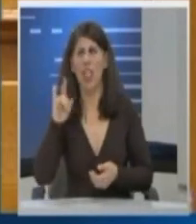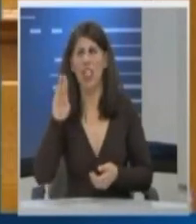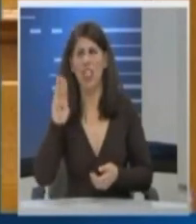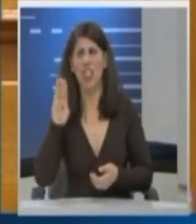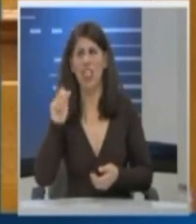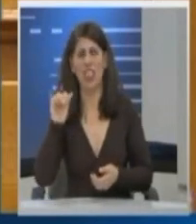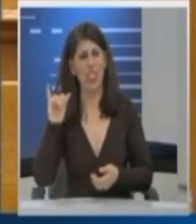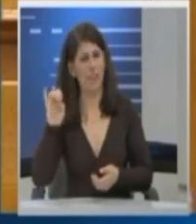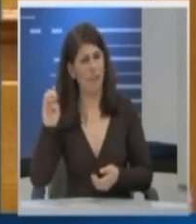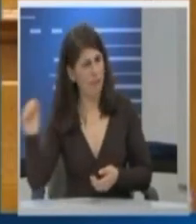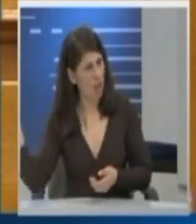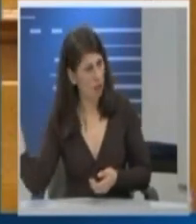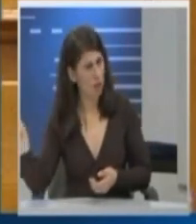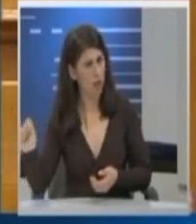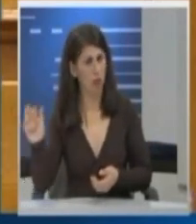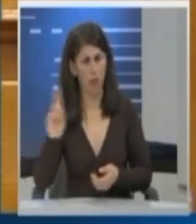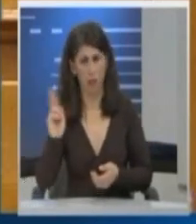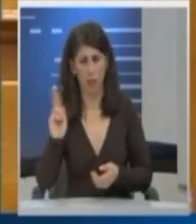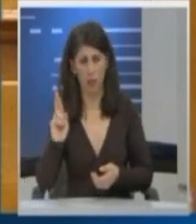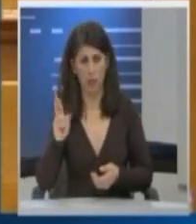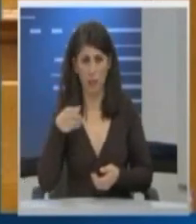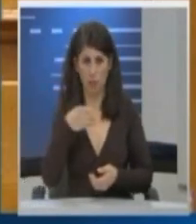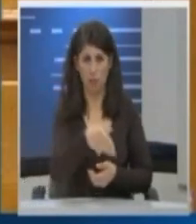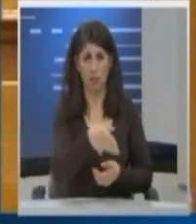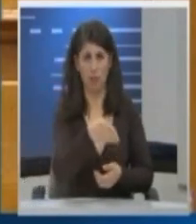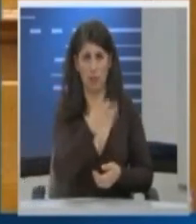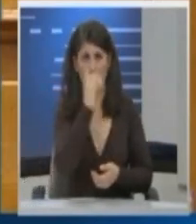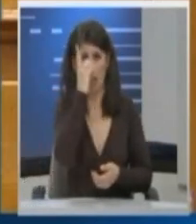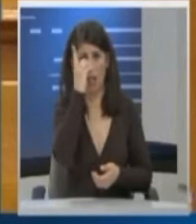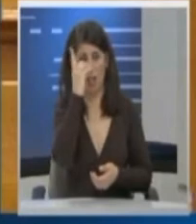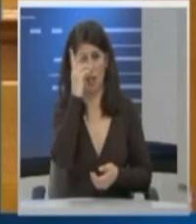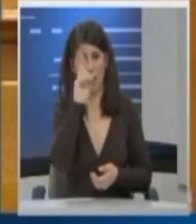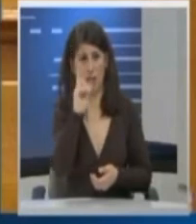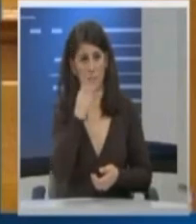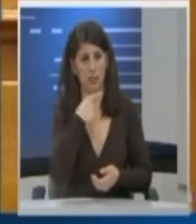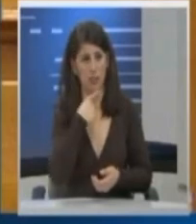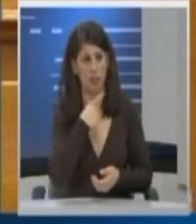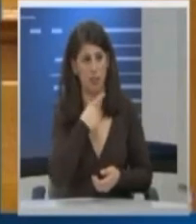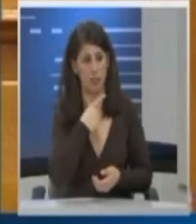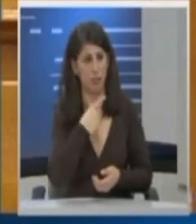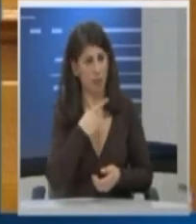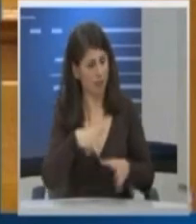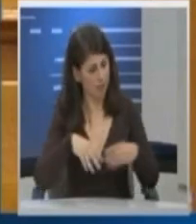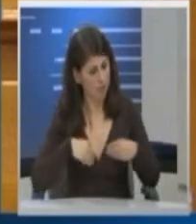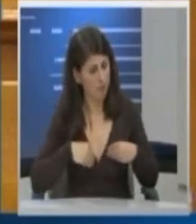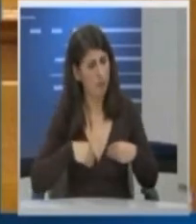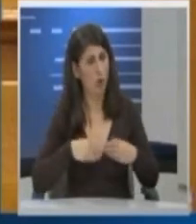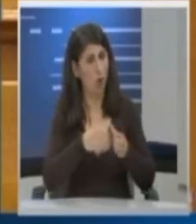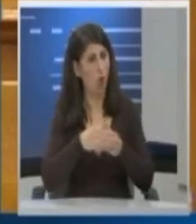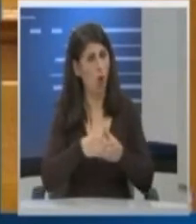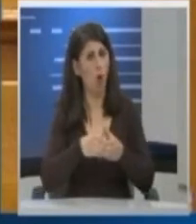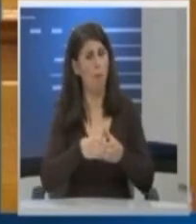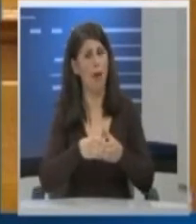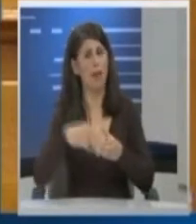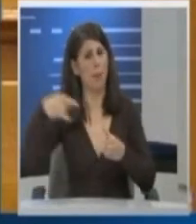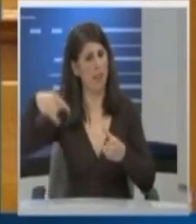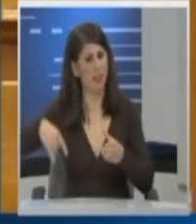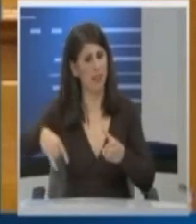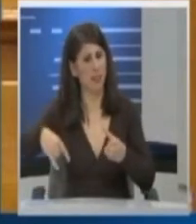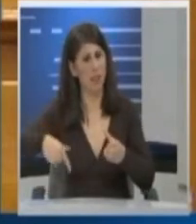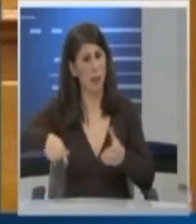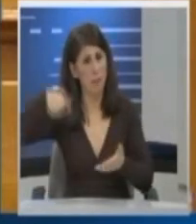νομίζω. Κύριε Θηβέ, μου ένα ρουσφέτη είχατε να κάνετε στο χωριό σας. Ένα. Να πείσετε το κόμμα σας και τον κύριο Παρασκευόπουλο,